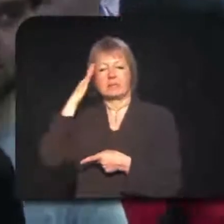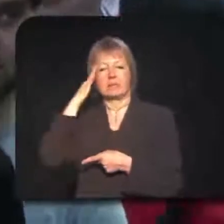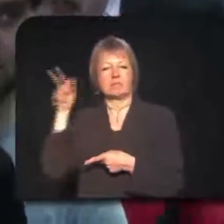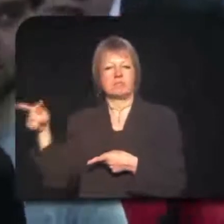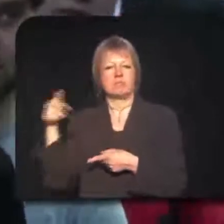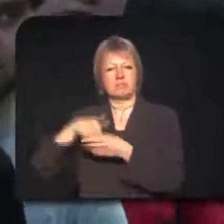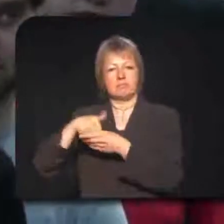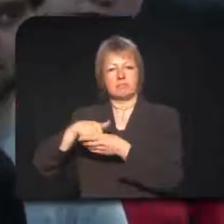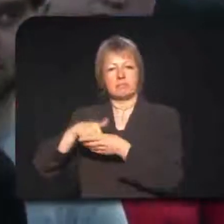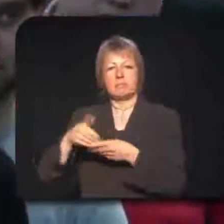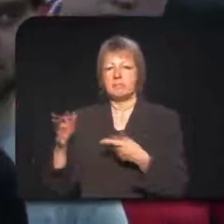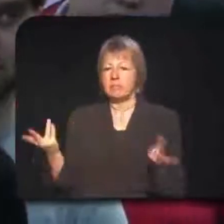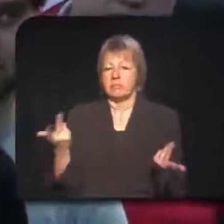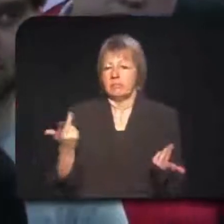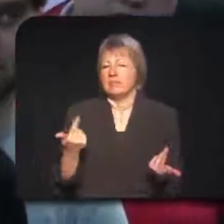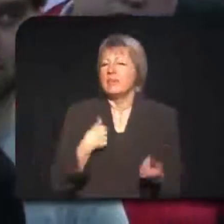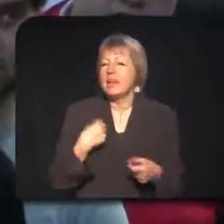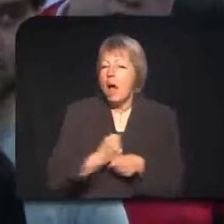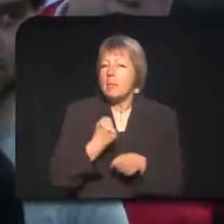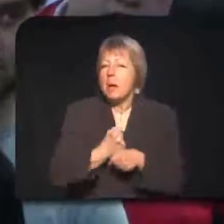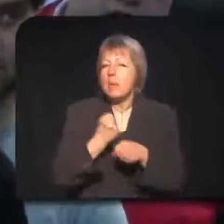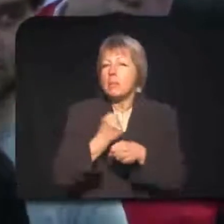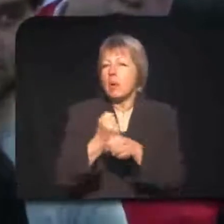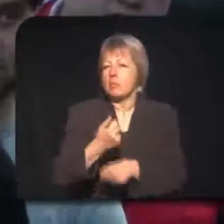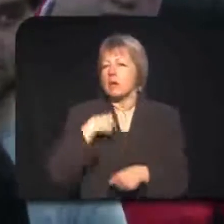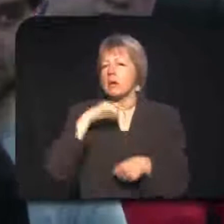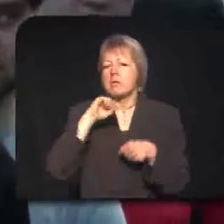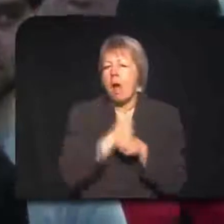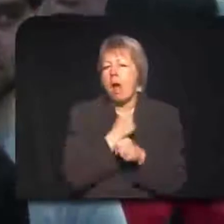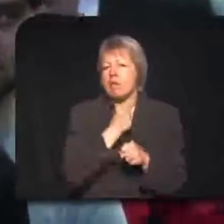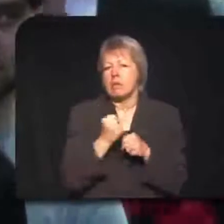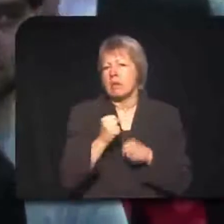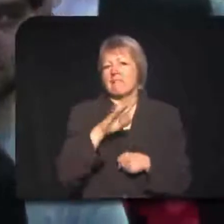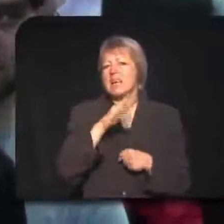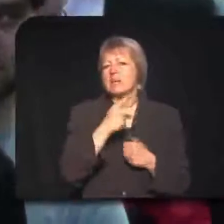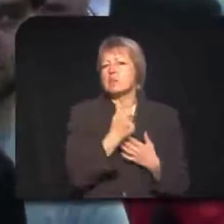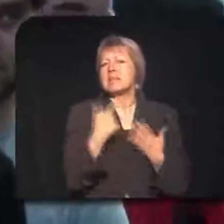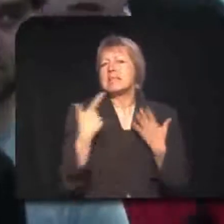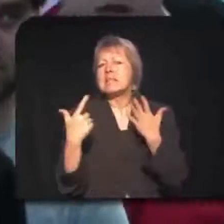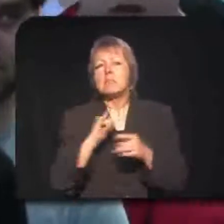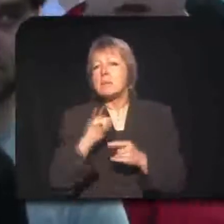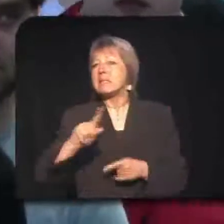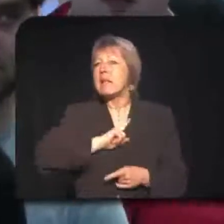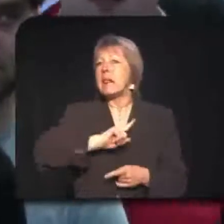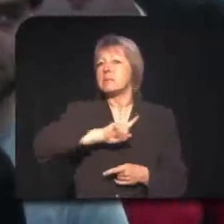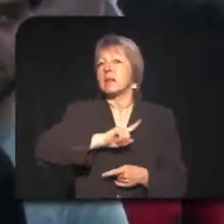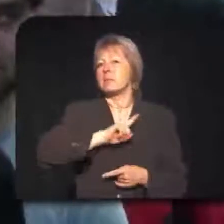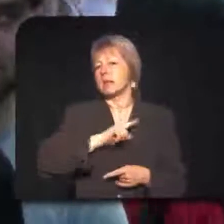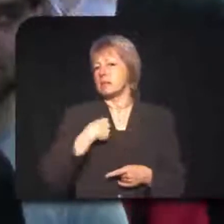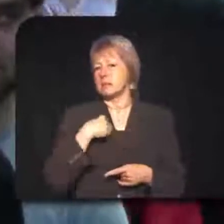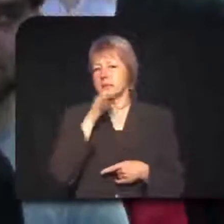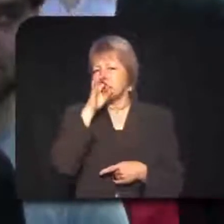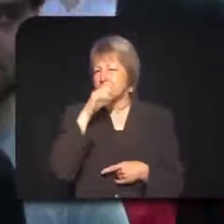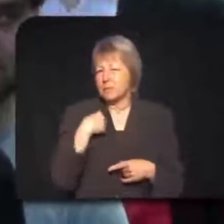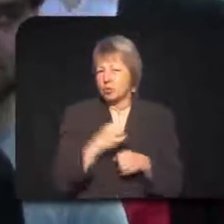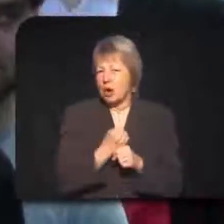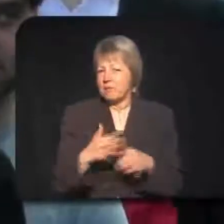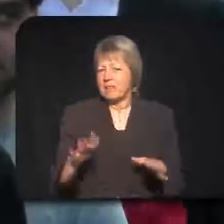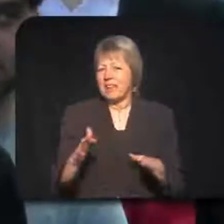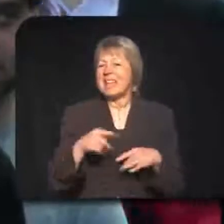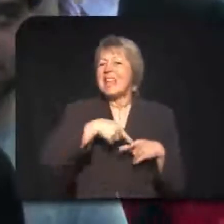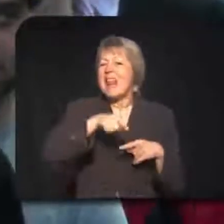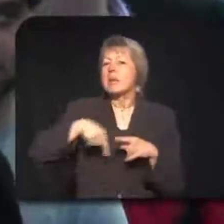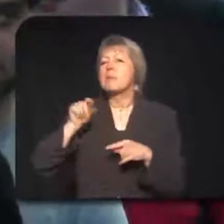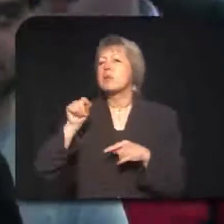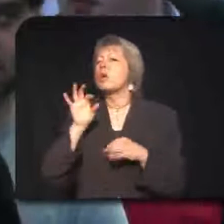arbeite ich kann gar nicht immer 24/7 selber Sachen machen Delegation heißt für arbeitende Bevölkerung